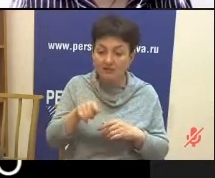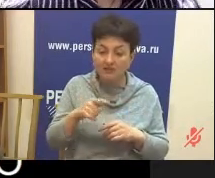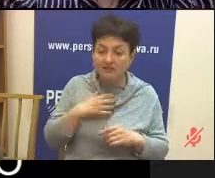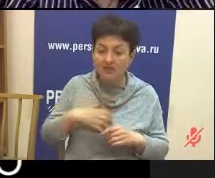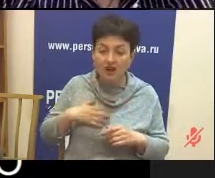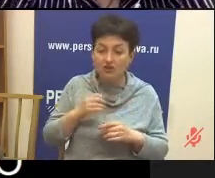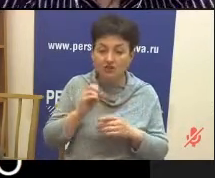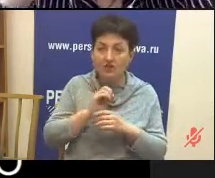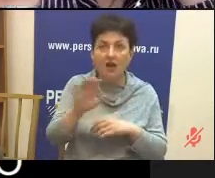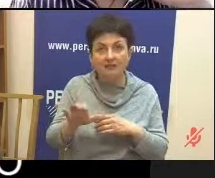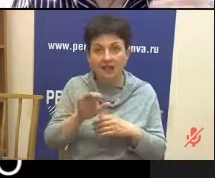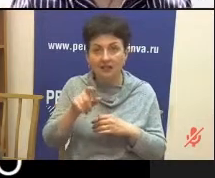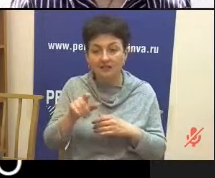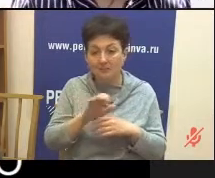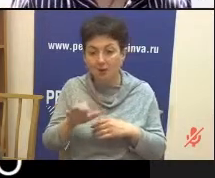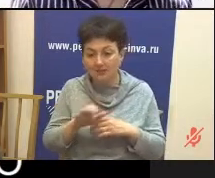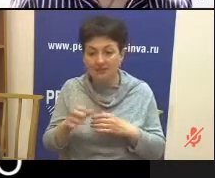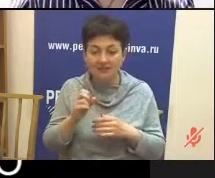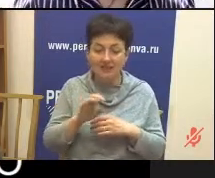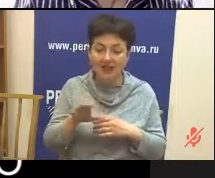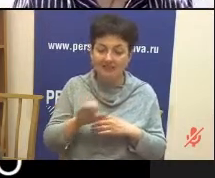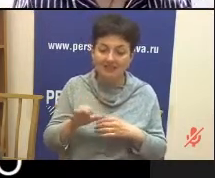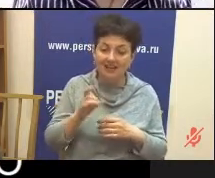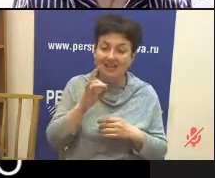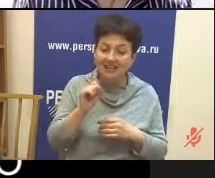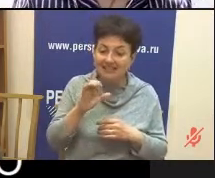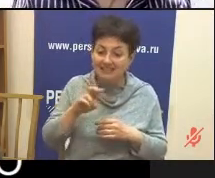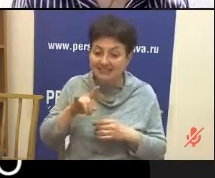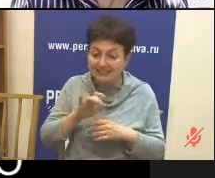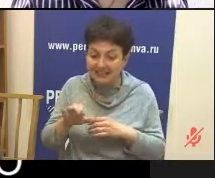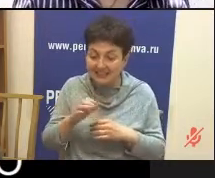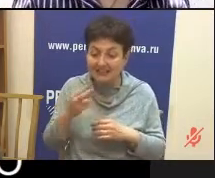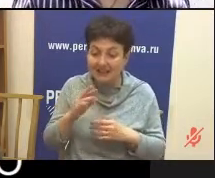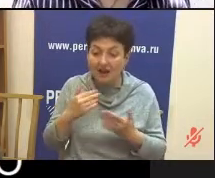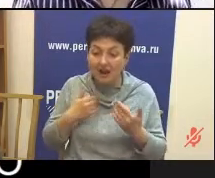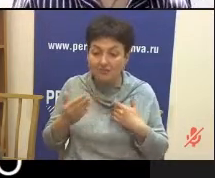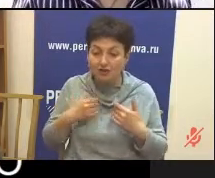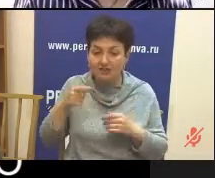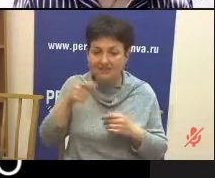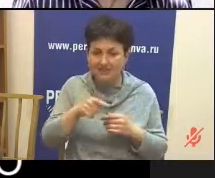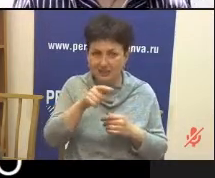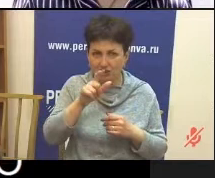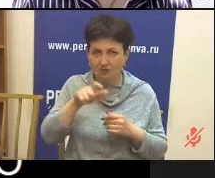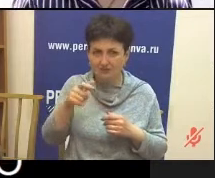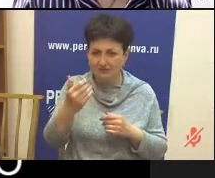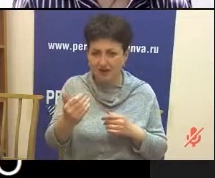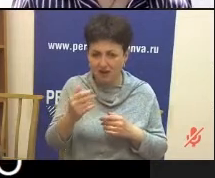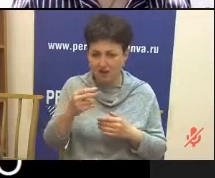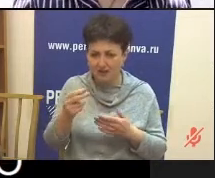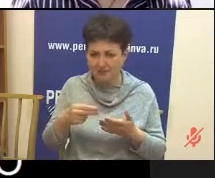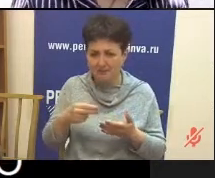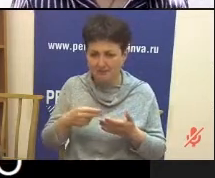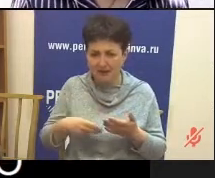своей аудиторией, то здесь важно даже не столько, отсылаете вы им рассылки, не отсылаете. Рассылки для